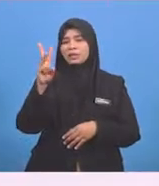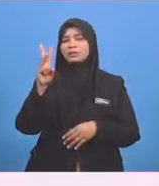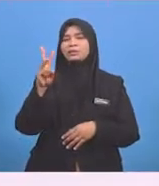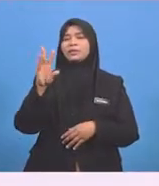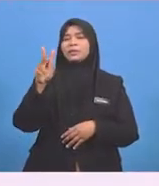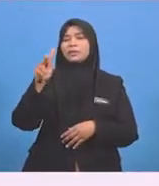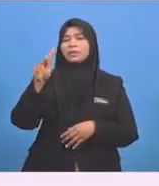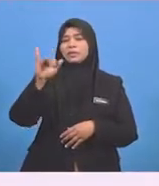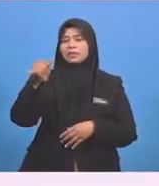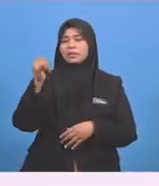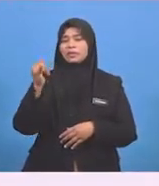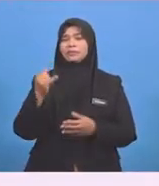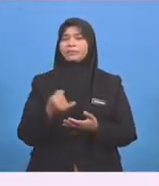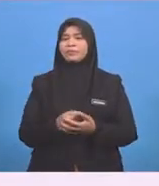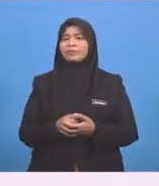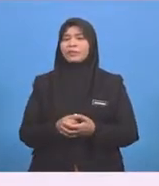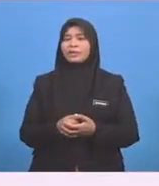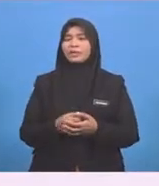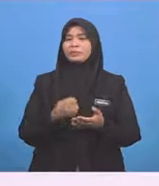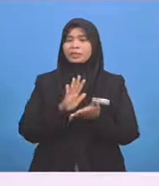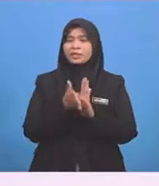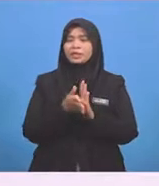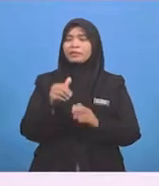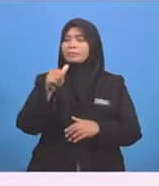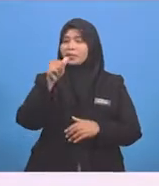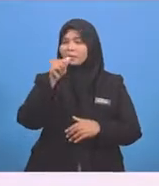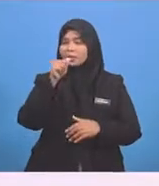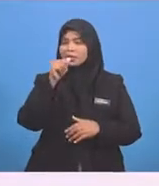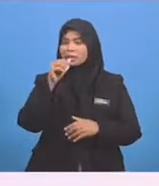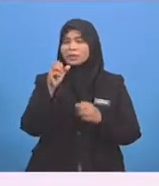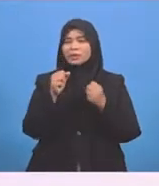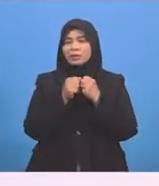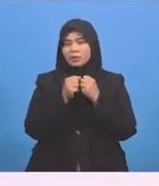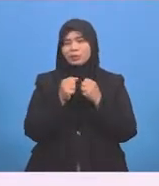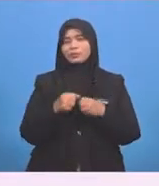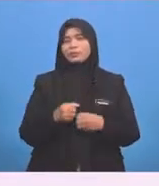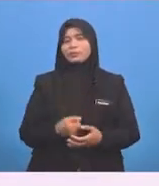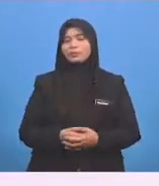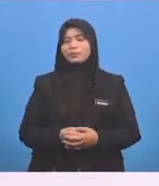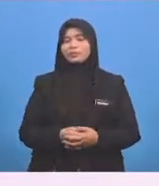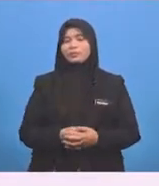diserap daripada minuman, menjadikan minuman itu lebih sejuk dan segar.